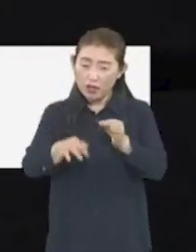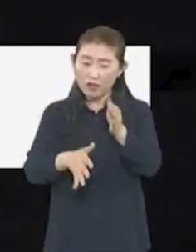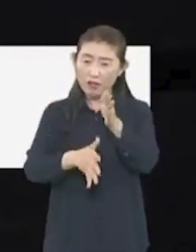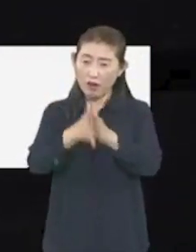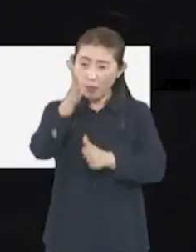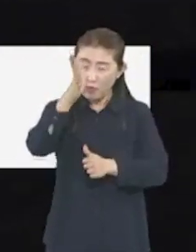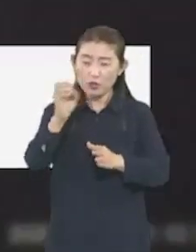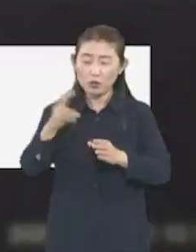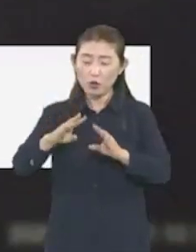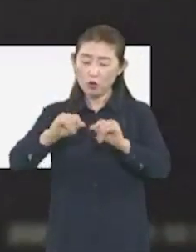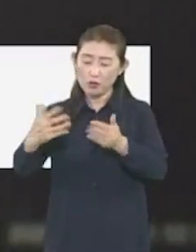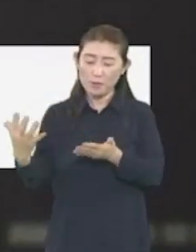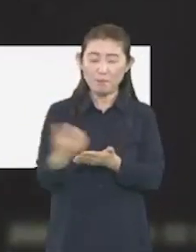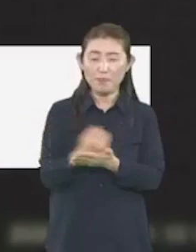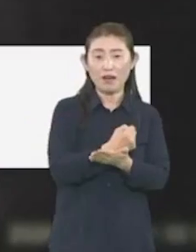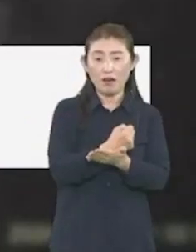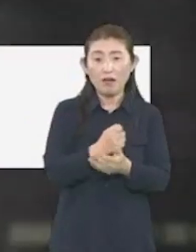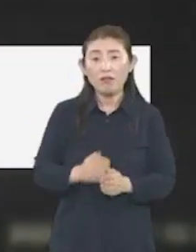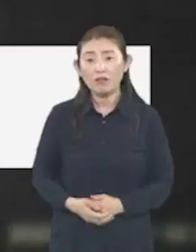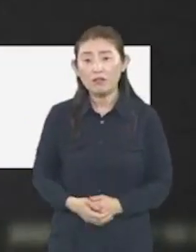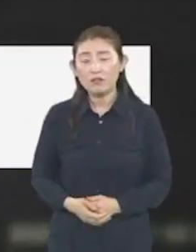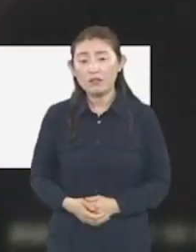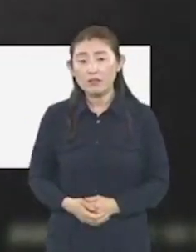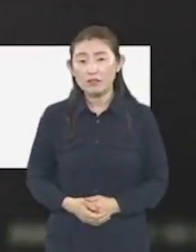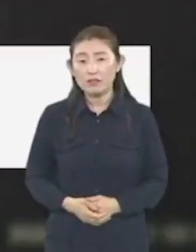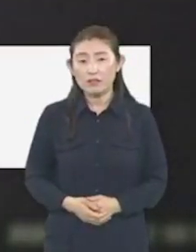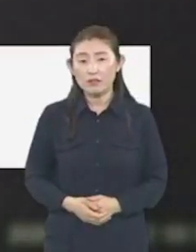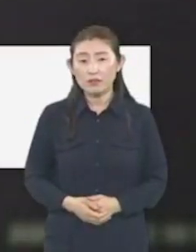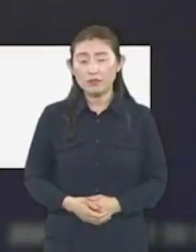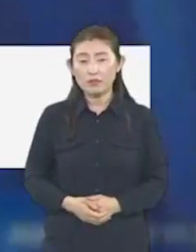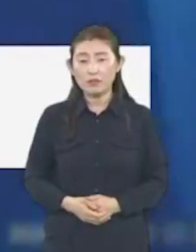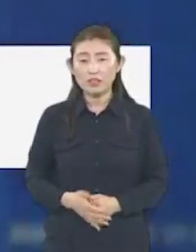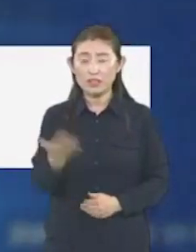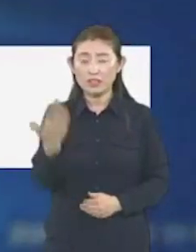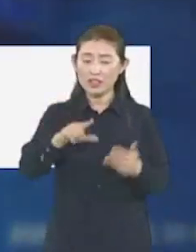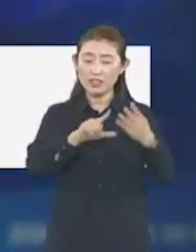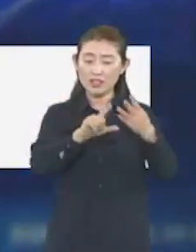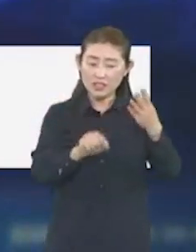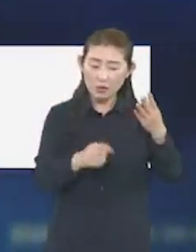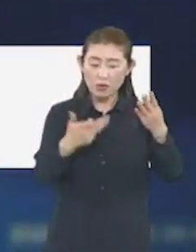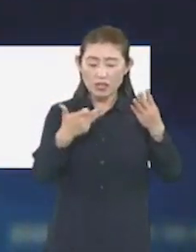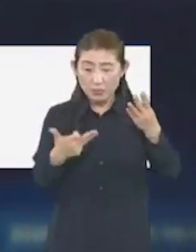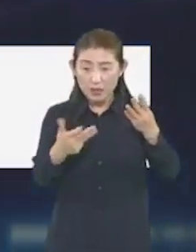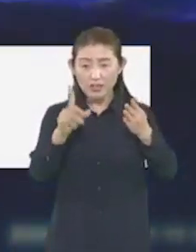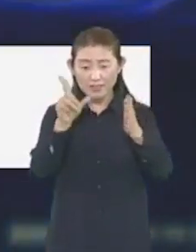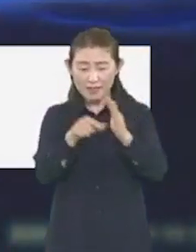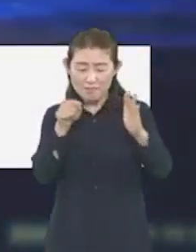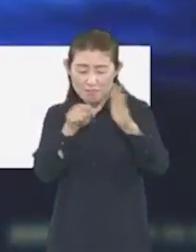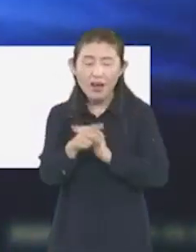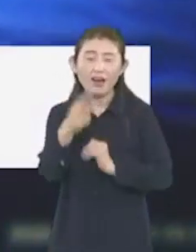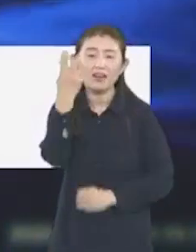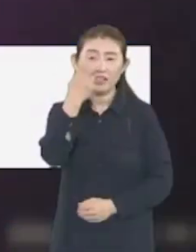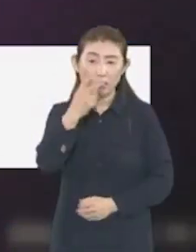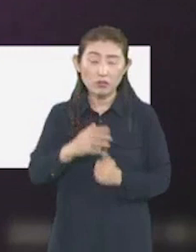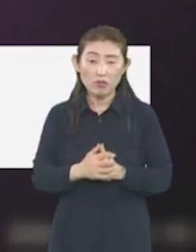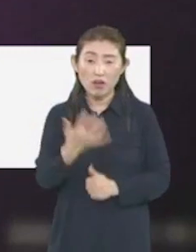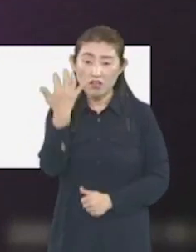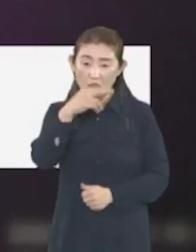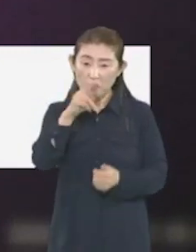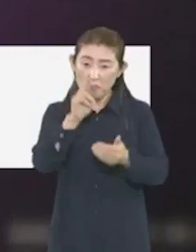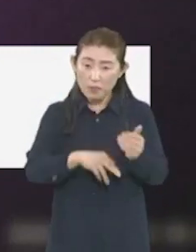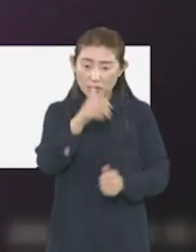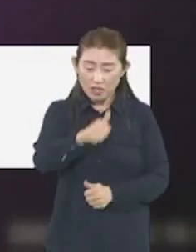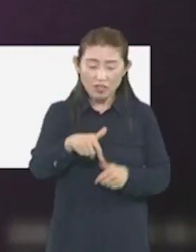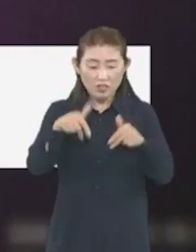토지를 볼 수 있습니다 대형 경찰청 광역 풍속사 팀은 지난 4월 18일 단속을 벌여 성매매 업주와